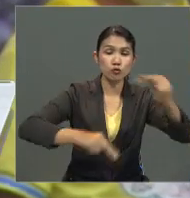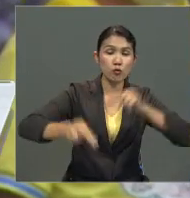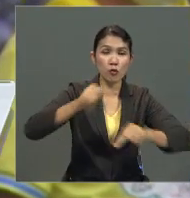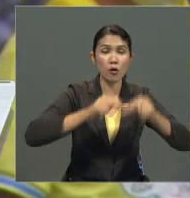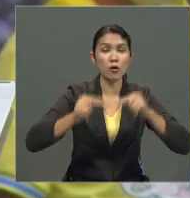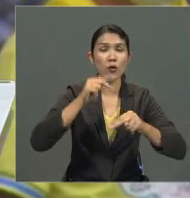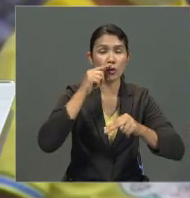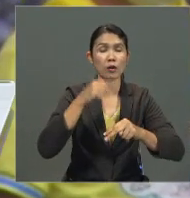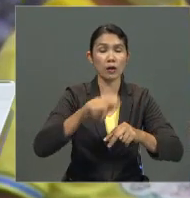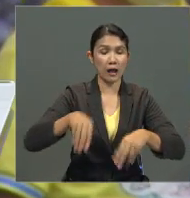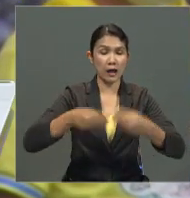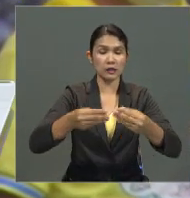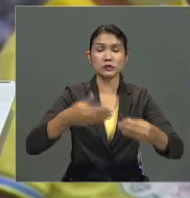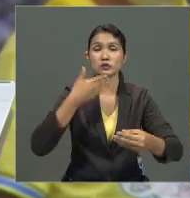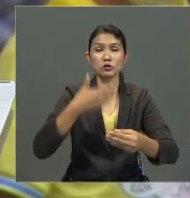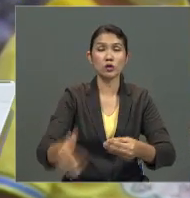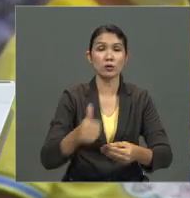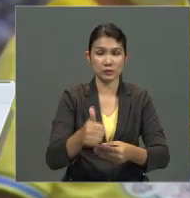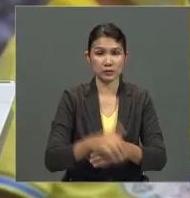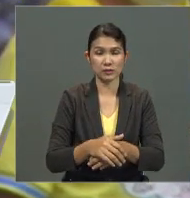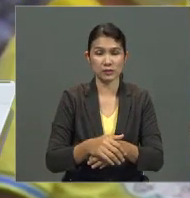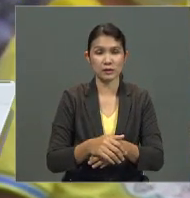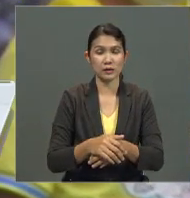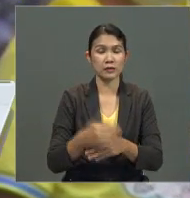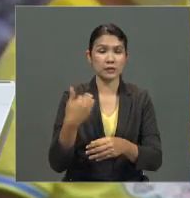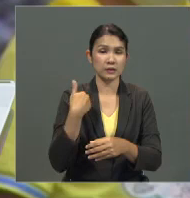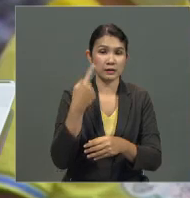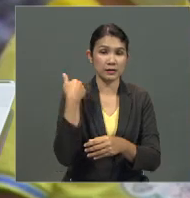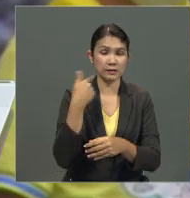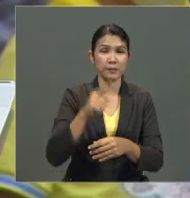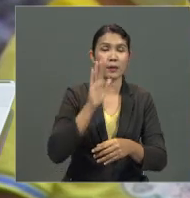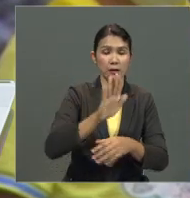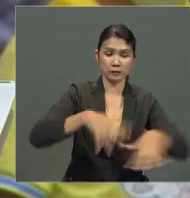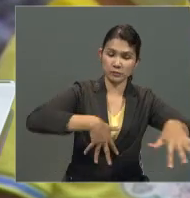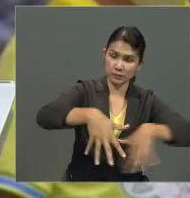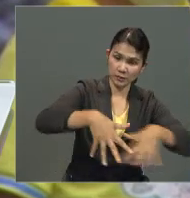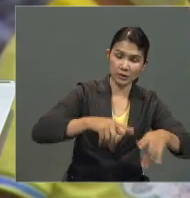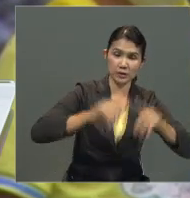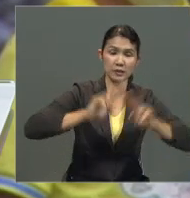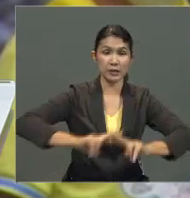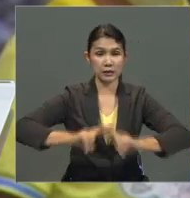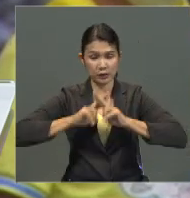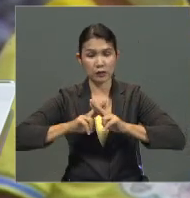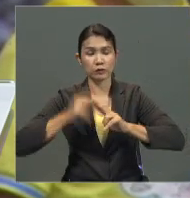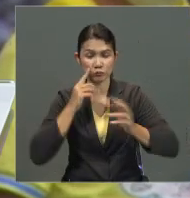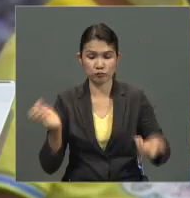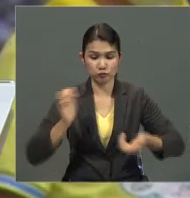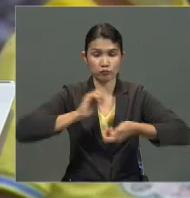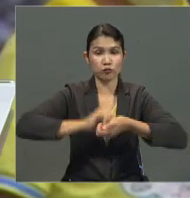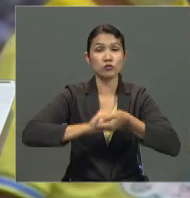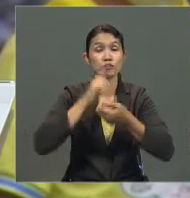คนอยู่กับป่าอย่างสมดุลและยั่งยืนส่งเสริมให้ภาครัฐและประชาชนภาคประชาชนทำมามีส่วนร่วมในการหาจัด